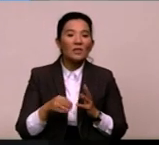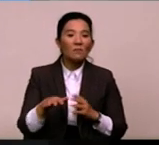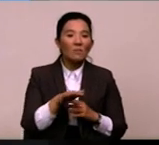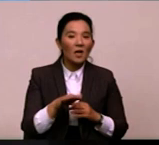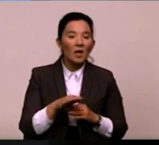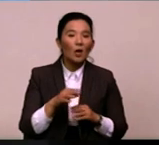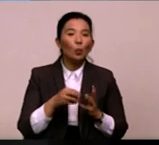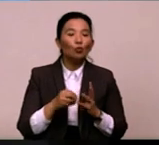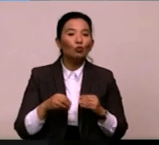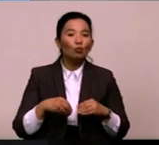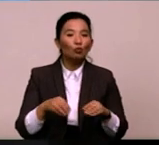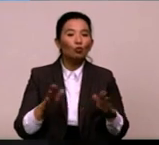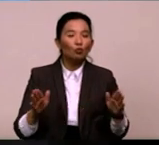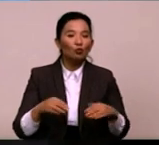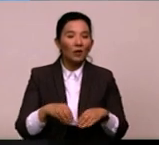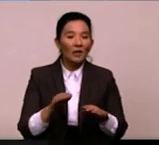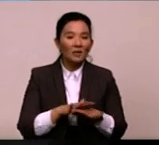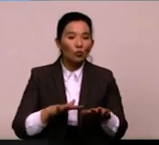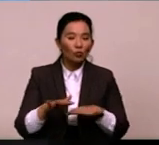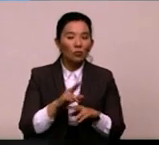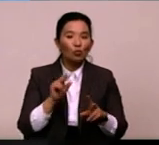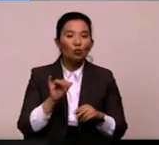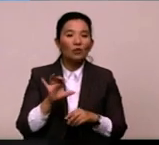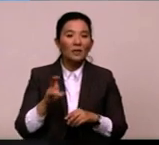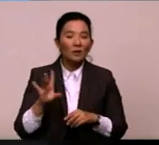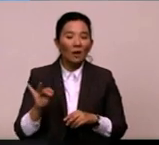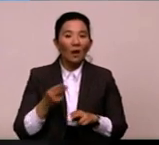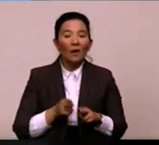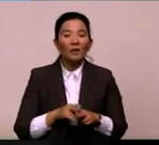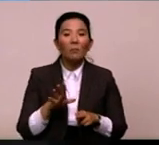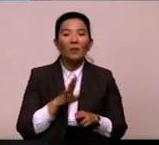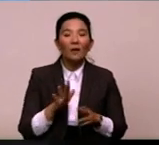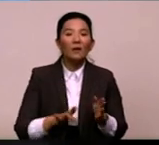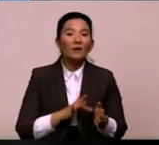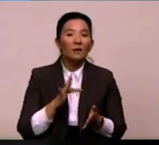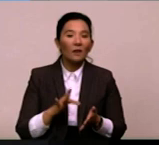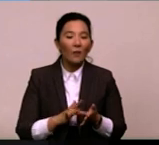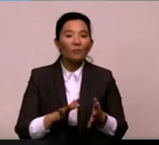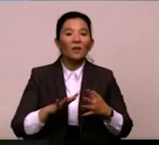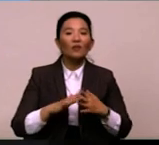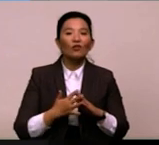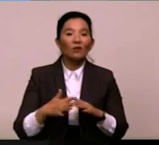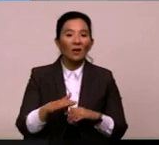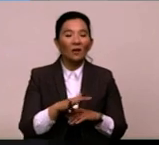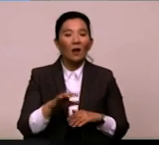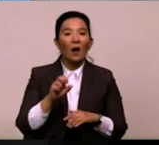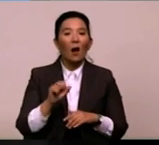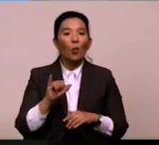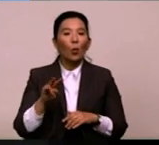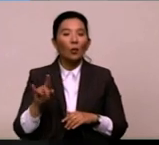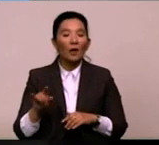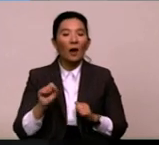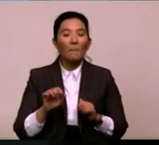поземельно-податные участки, а также, мы уже говорили с вами, это были города, кишлаки, аулы,